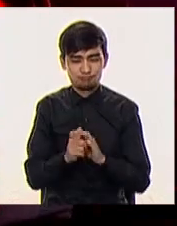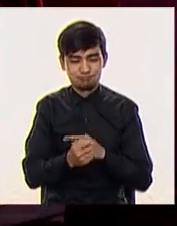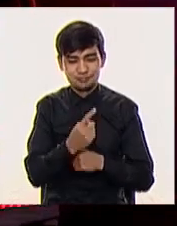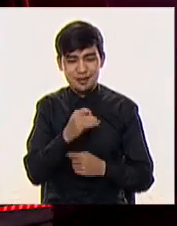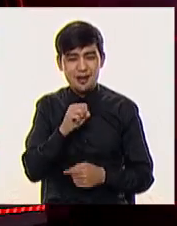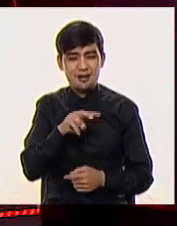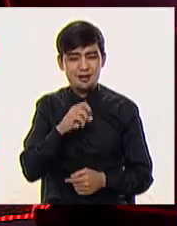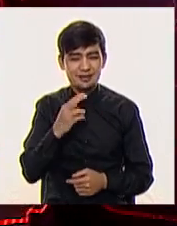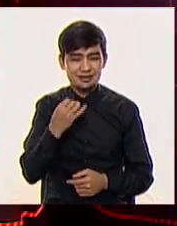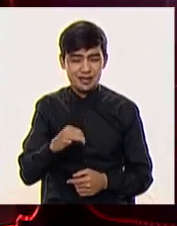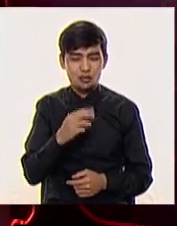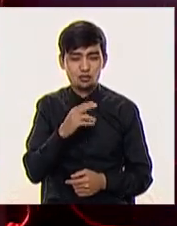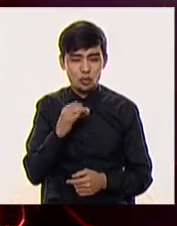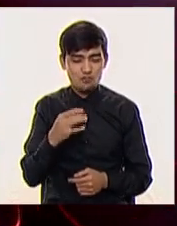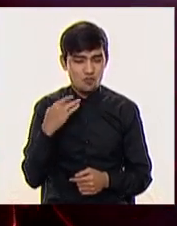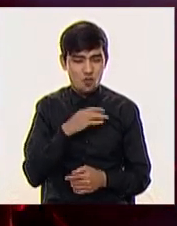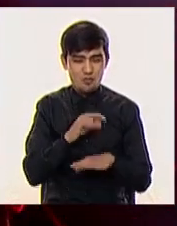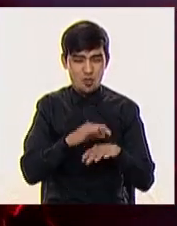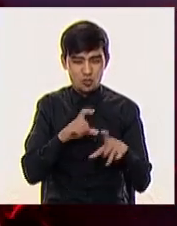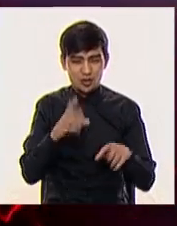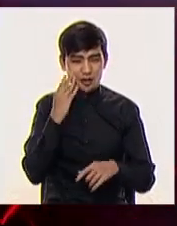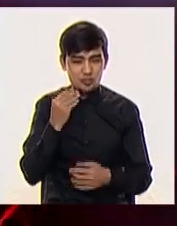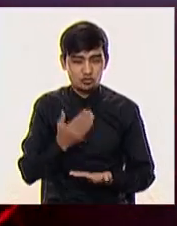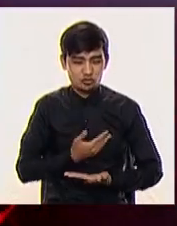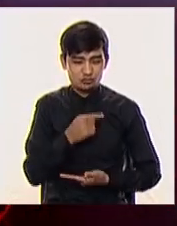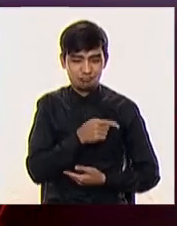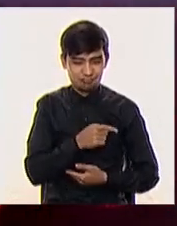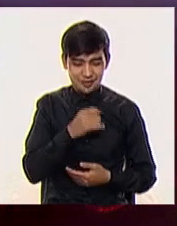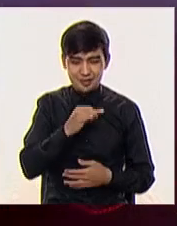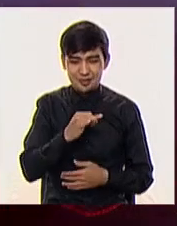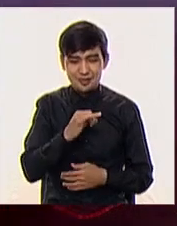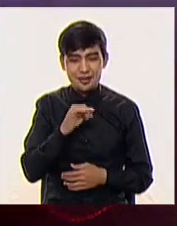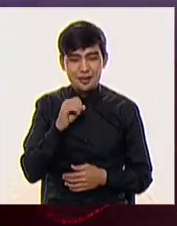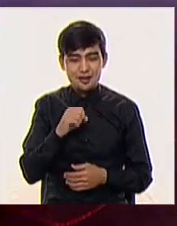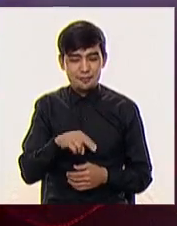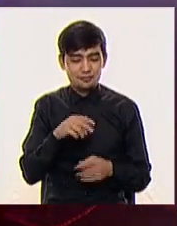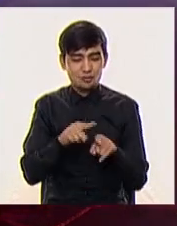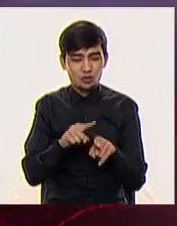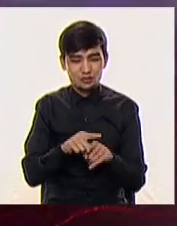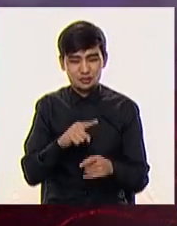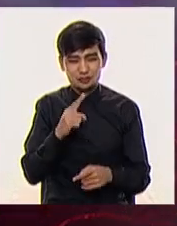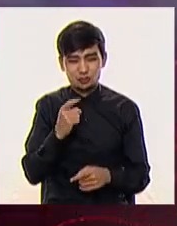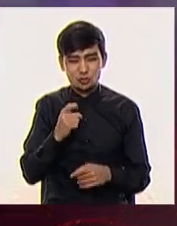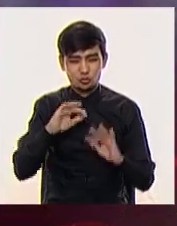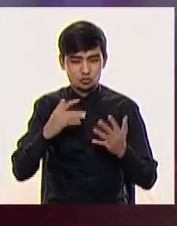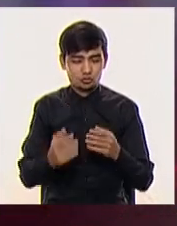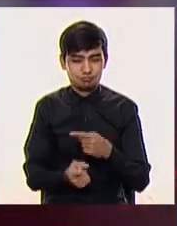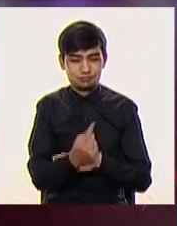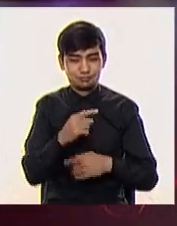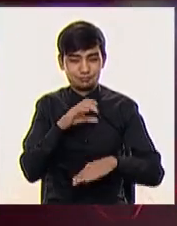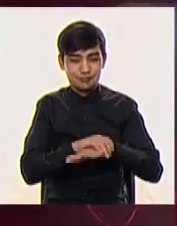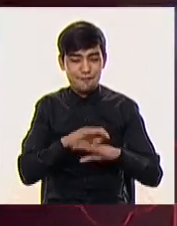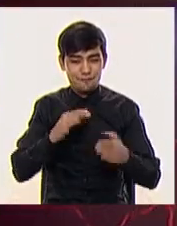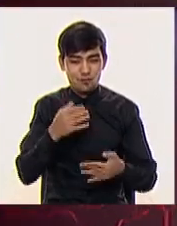Цой науқастардың жартысынан көбі Алматы тұрғындары дейді. Ақпанда Алматыда тәулігіне 100 жағдай тіркелсе, қазір